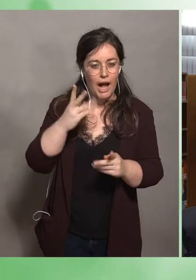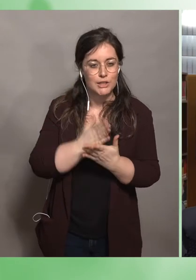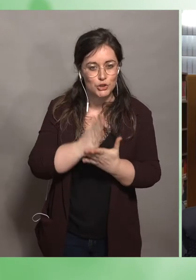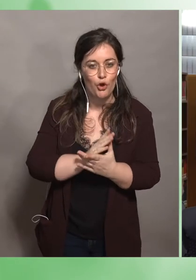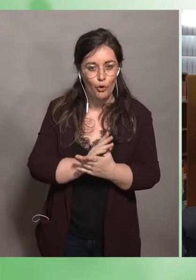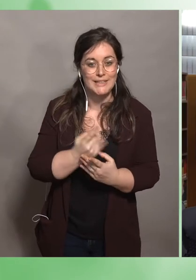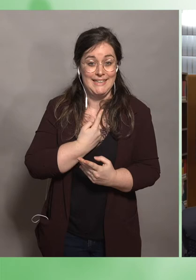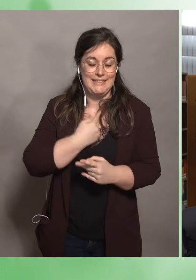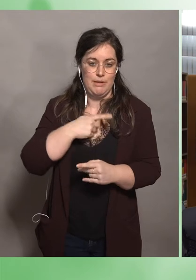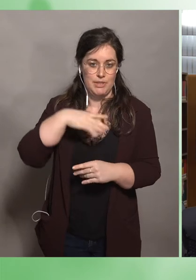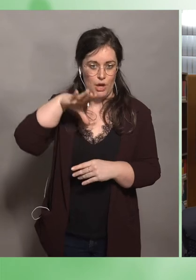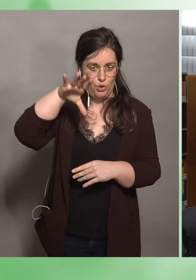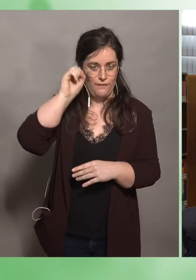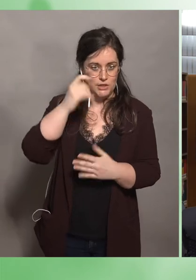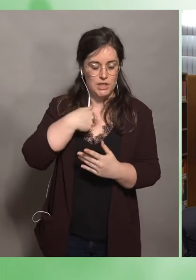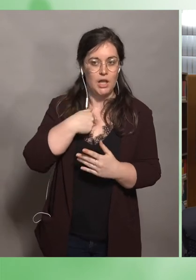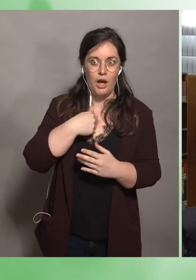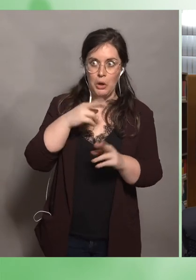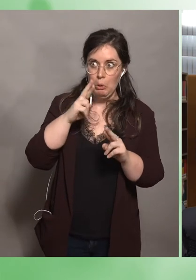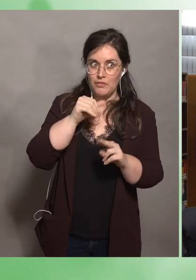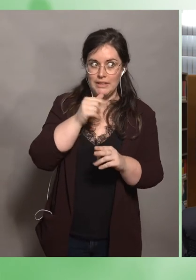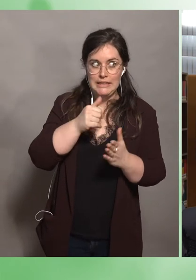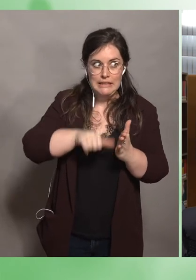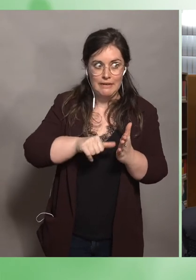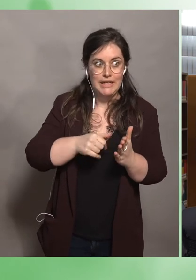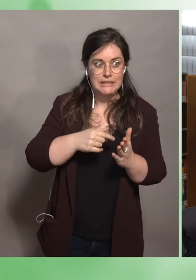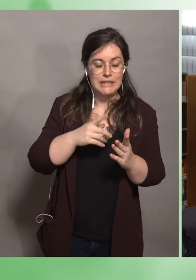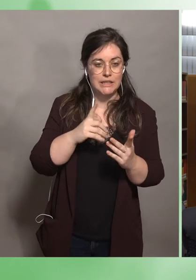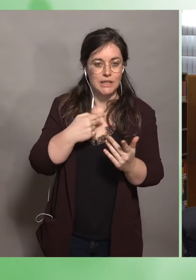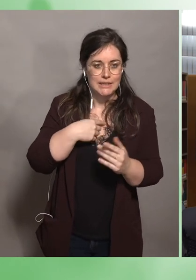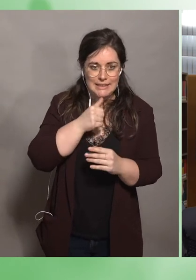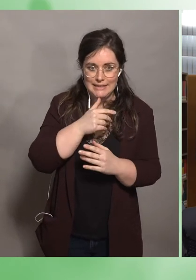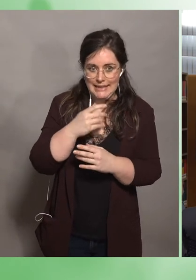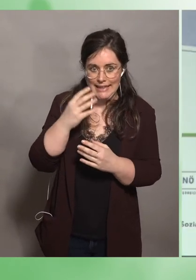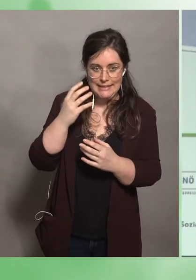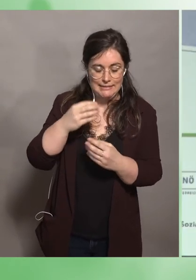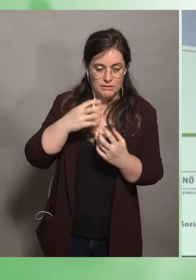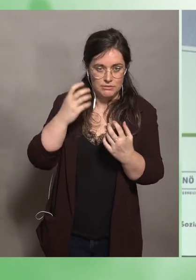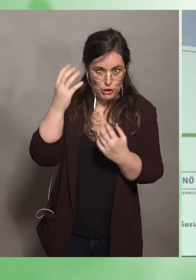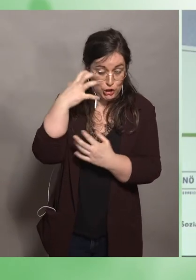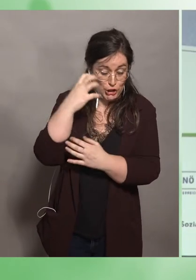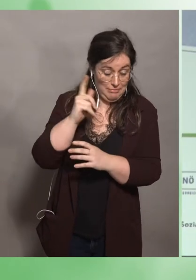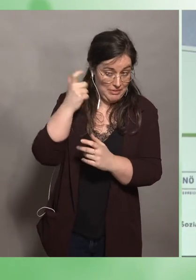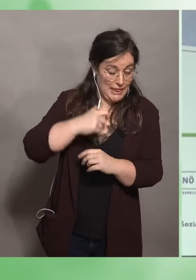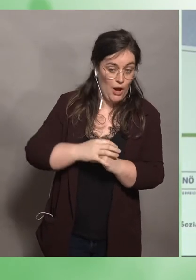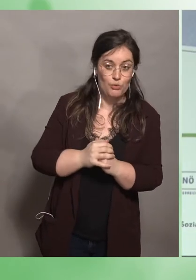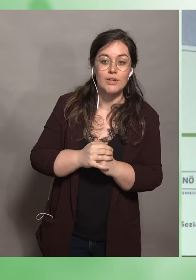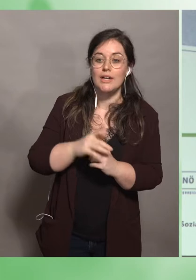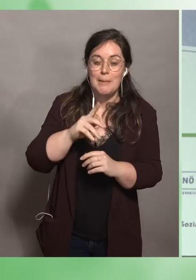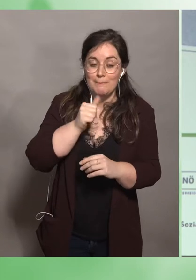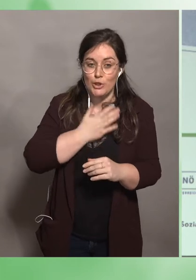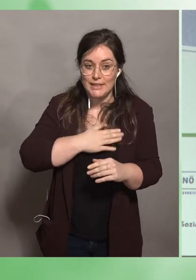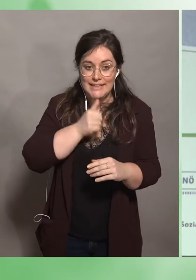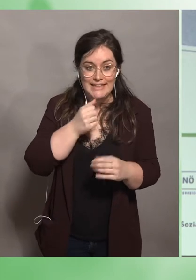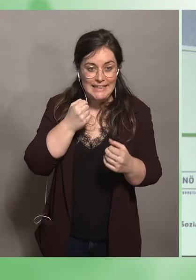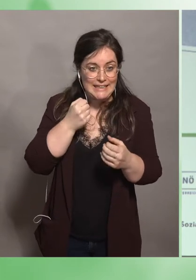habe gehofft, dass ich ihn nicht verletzt habe und auch den Kasten, den er mitgenommen hat, dass ich deswegen keinen Ärger bekomme. Wie gesagt, keinerlei Gewalt, Verherrlichung oder sowas. Aber für